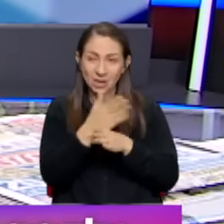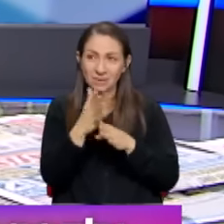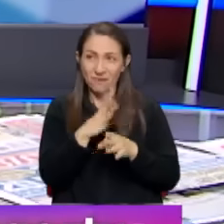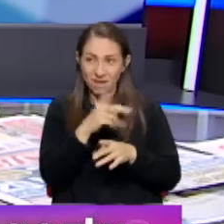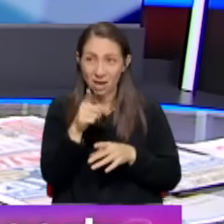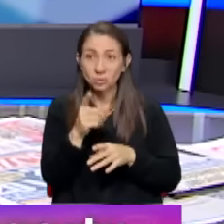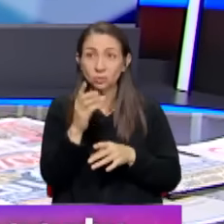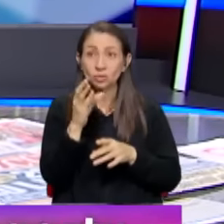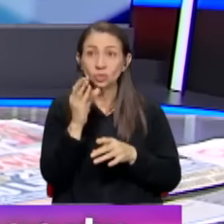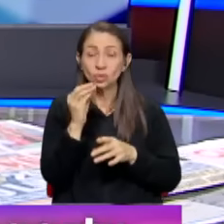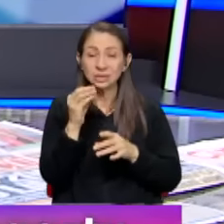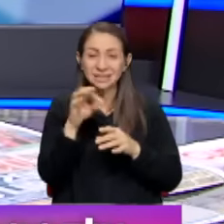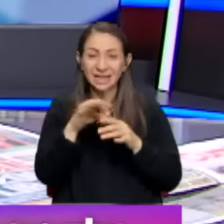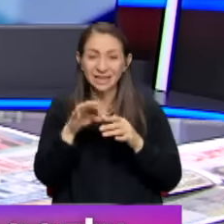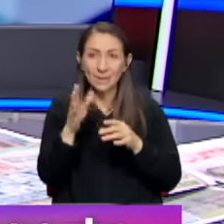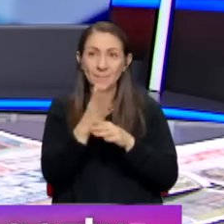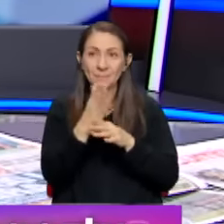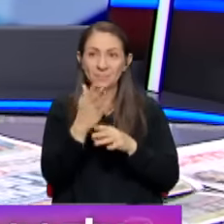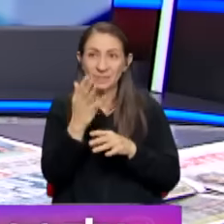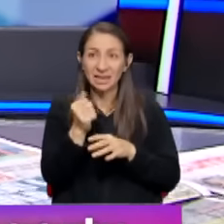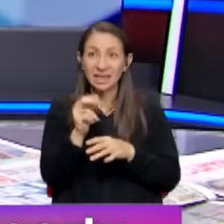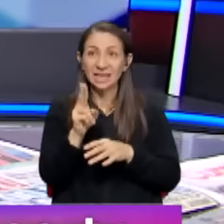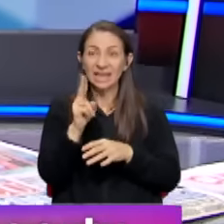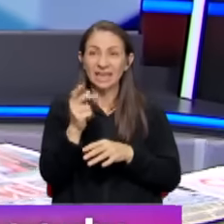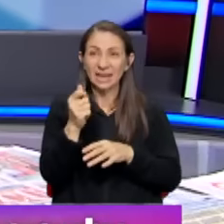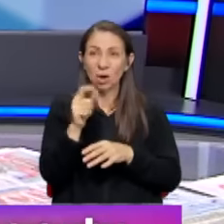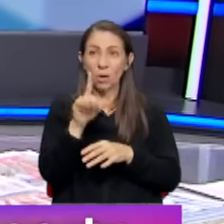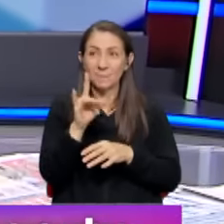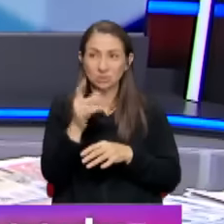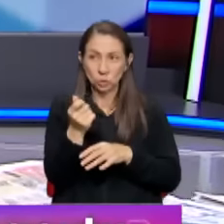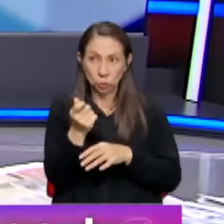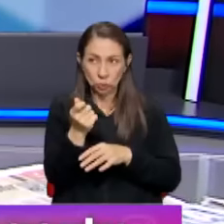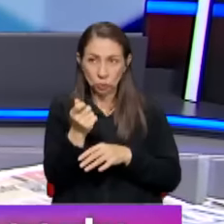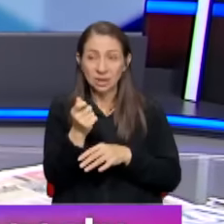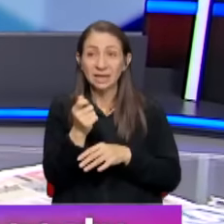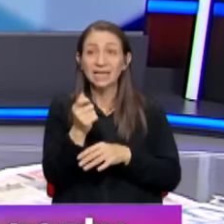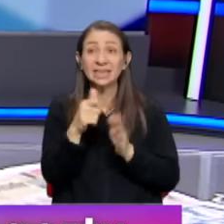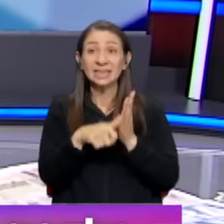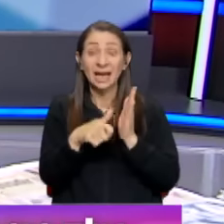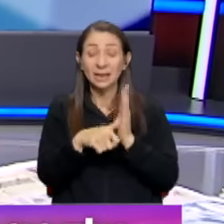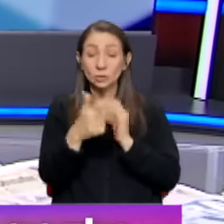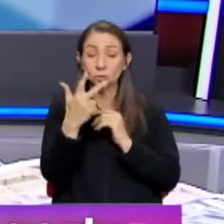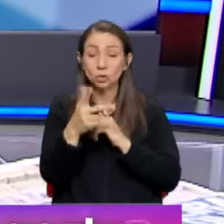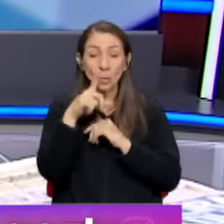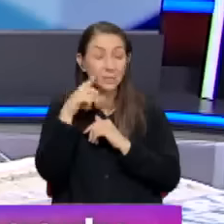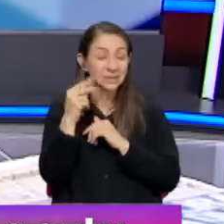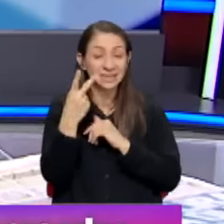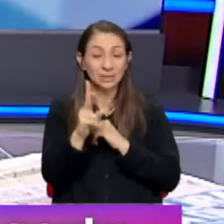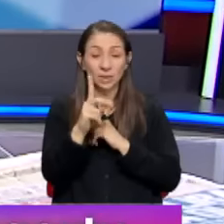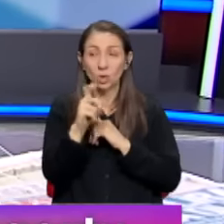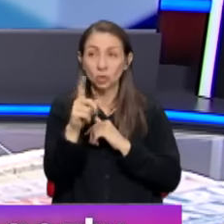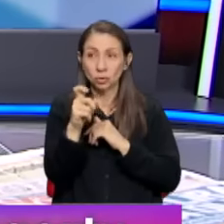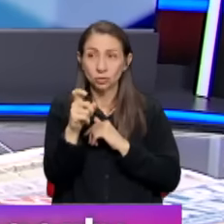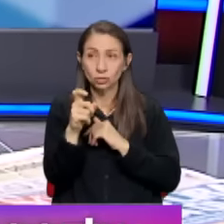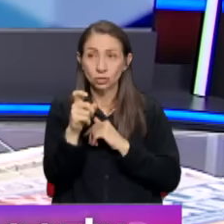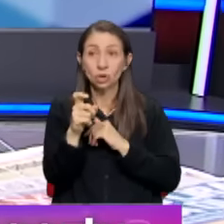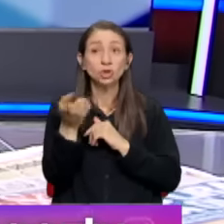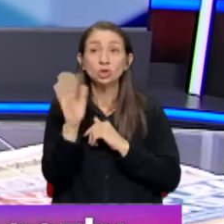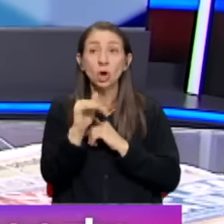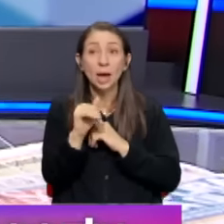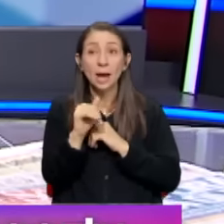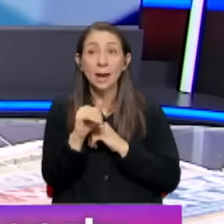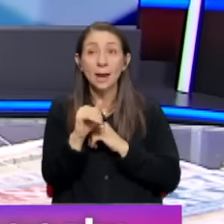bakalım. Çok tahıllı bir ürün almış. 7 lira 15 kuruştan. Tarih 3 Mayıs 2019.